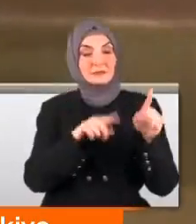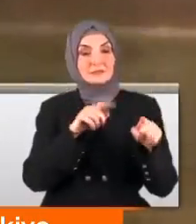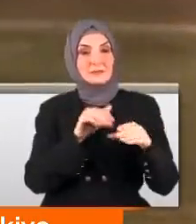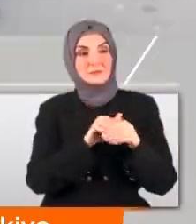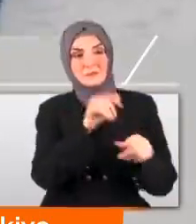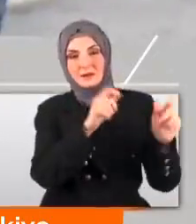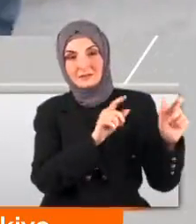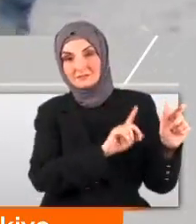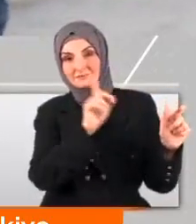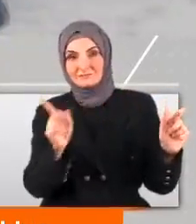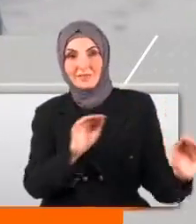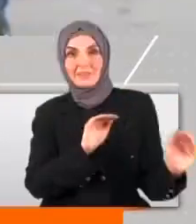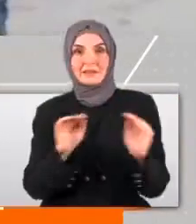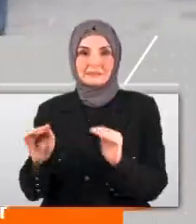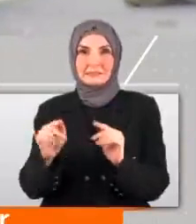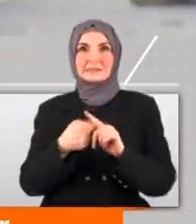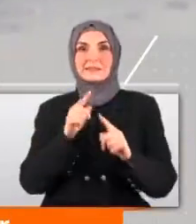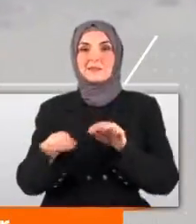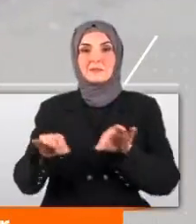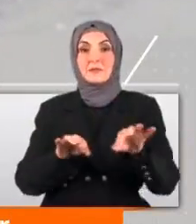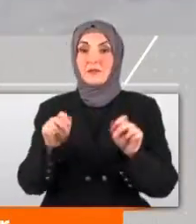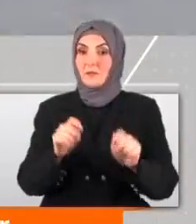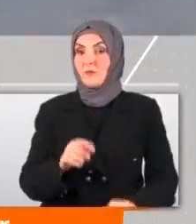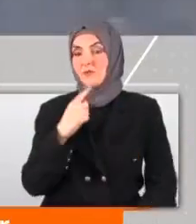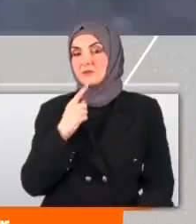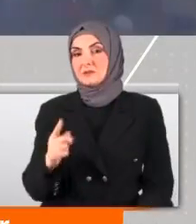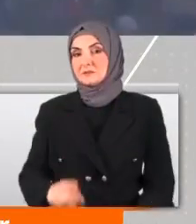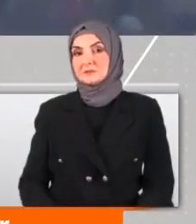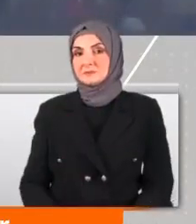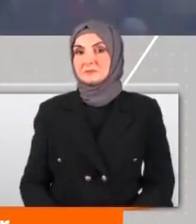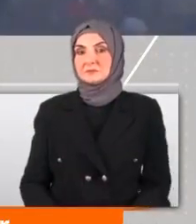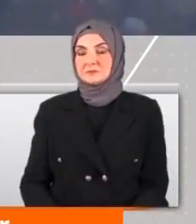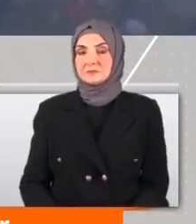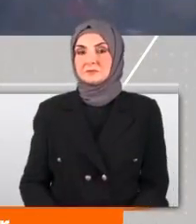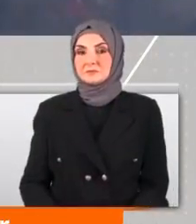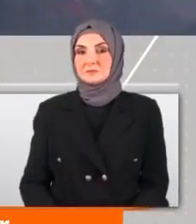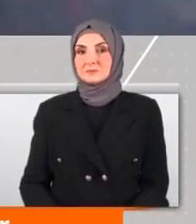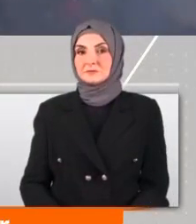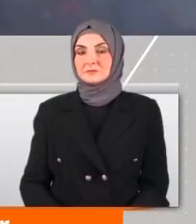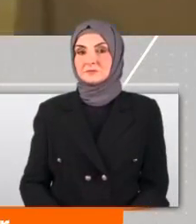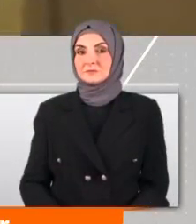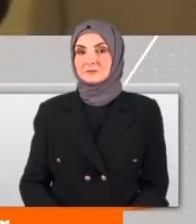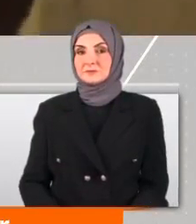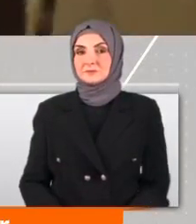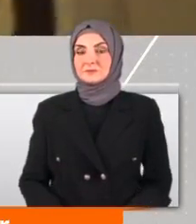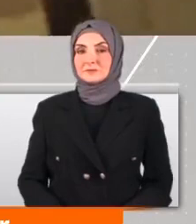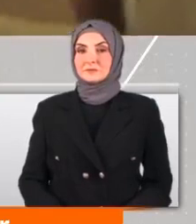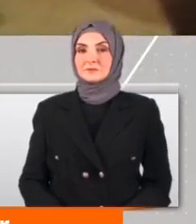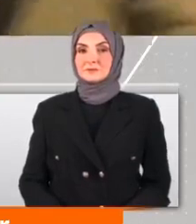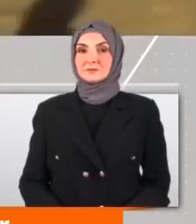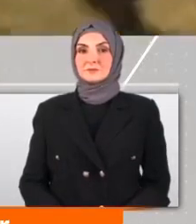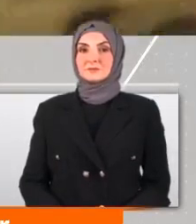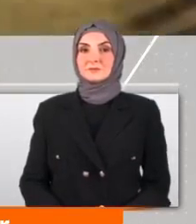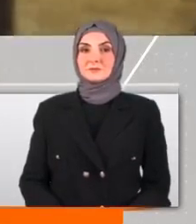çalıştığını söyledi. Teröristler bir takım siyasi partilerle işbirliği yapıyorlar. Bu siyasi partiler de bir şekilde